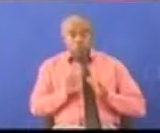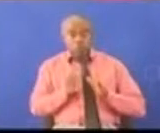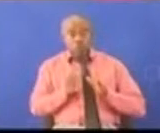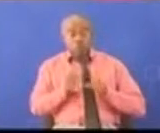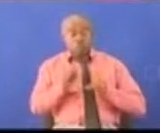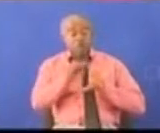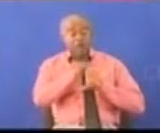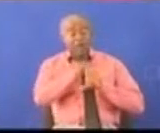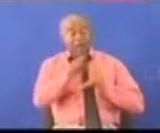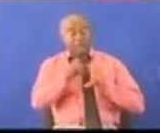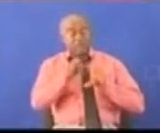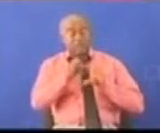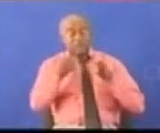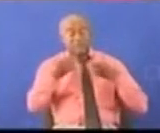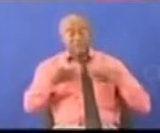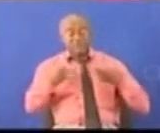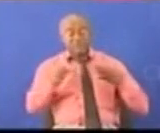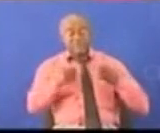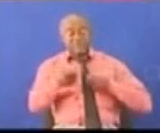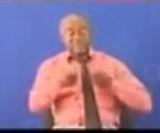Area